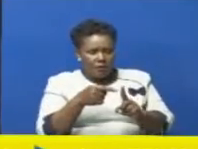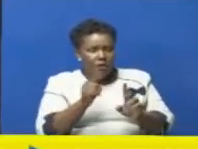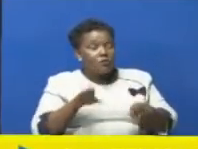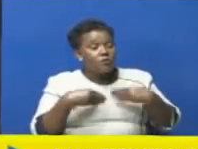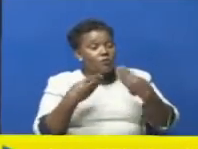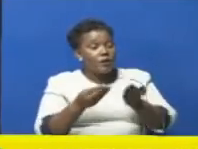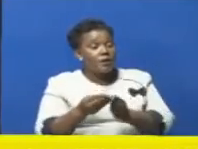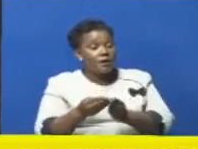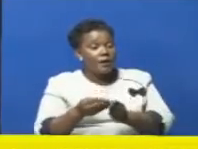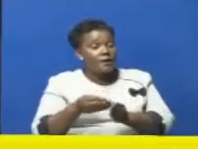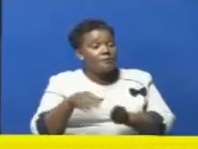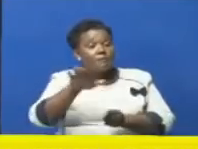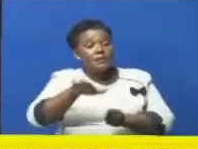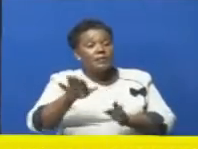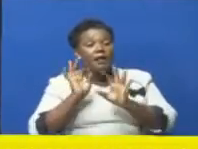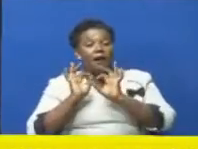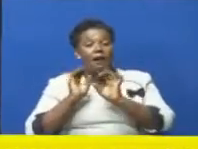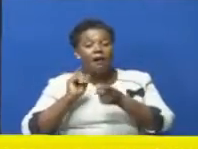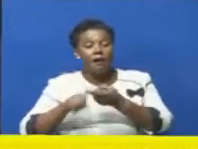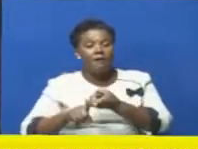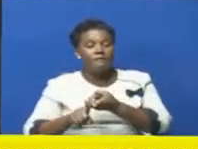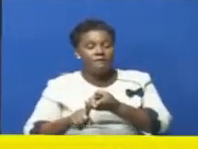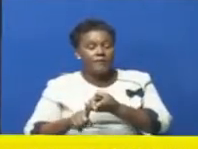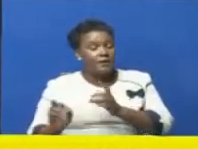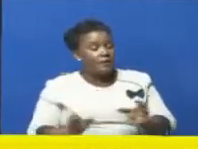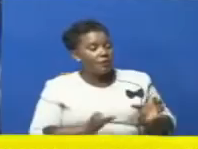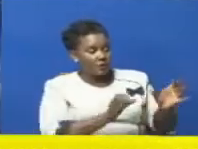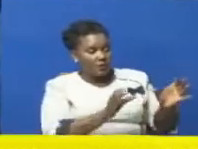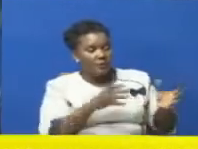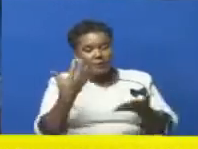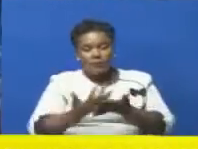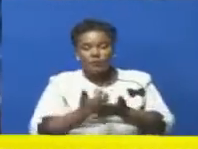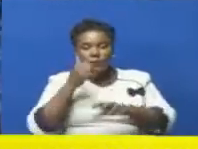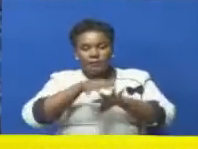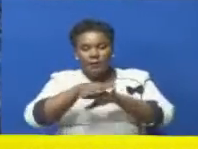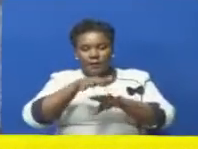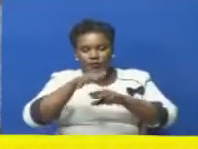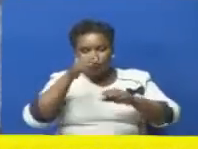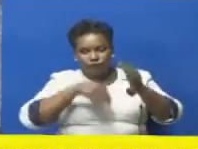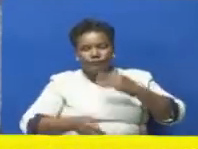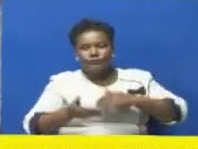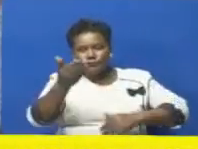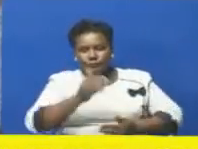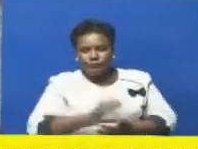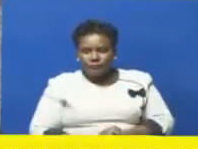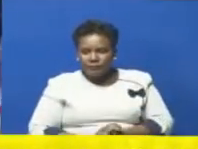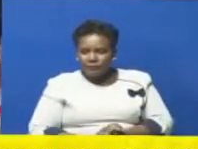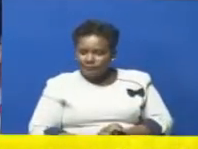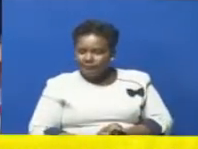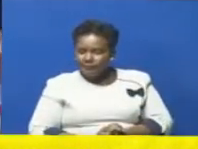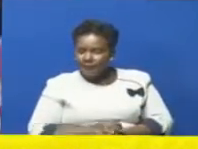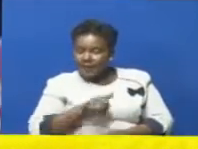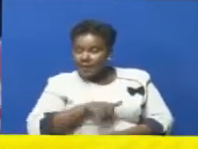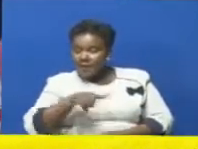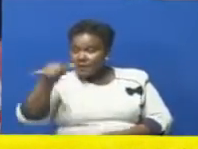na kukuza utalii. Nasra Hatib na undani wa taarifa hii. Mapokezi ya ndege ya Air France KLM